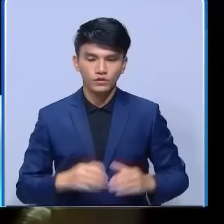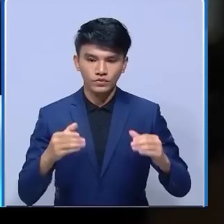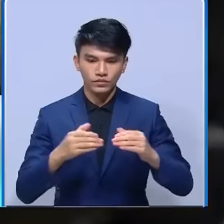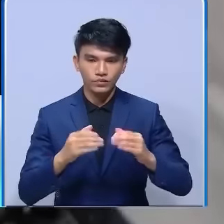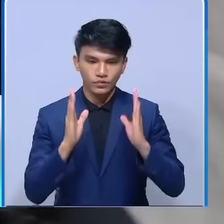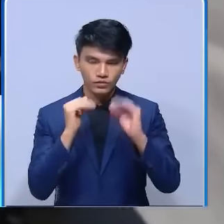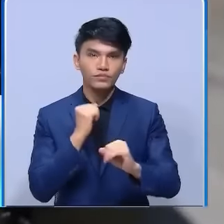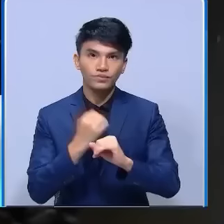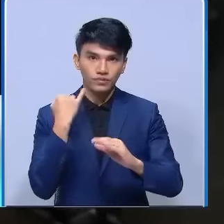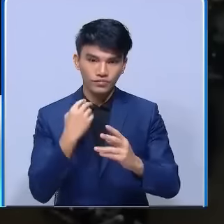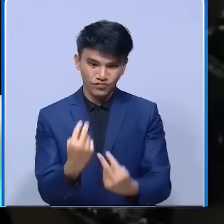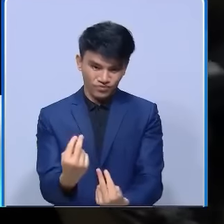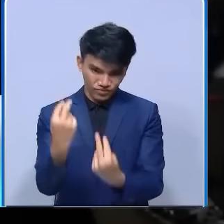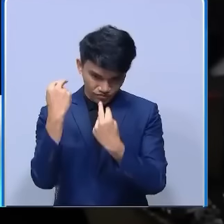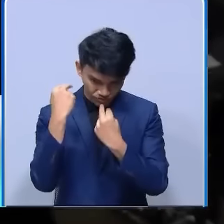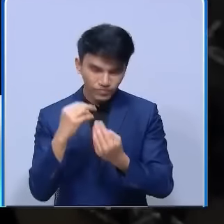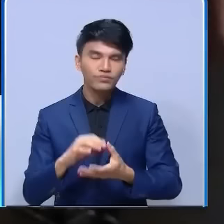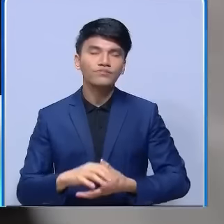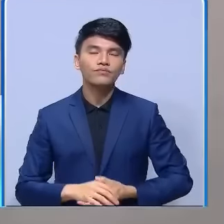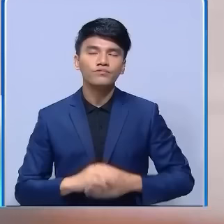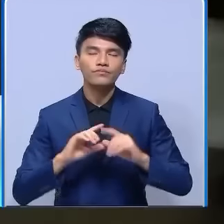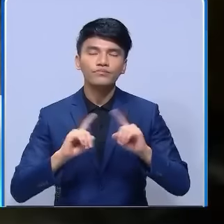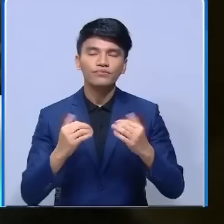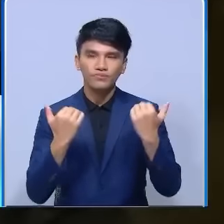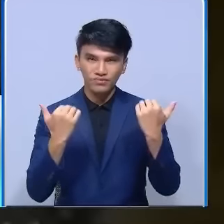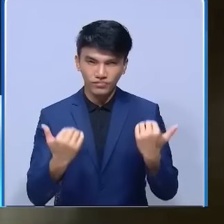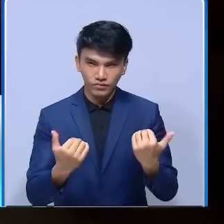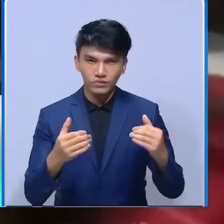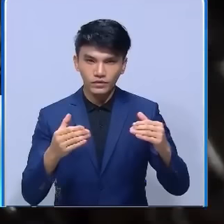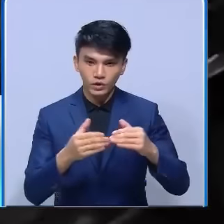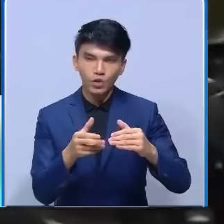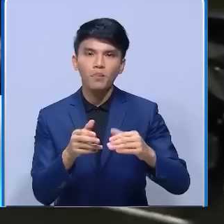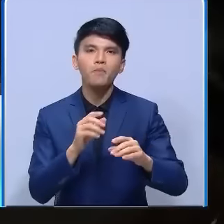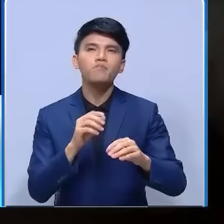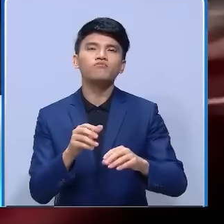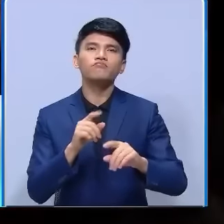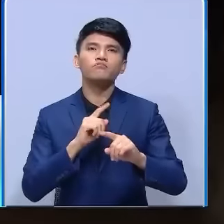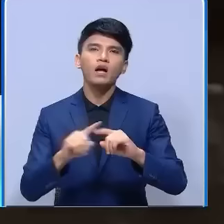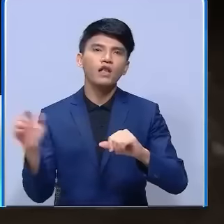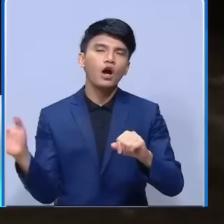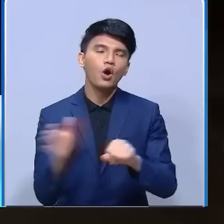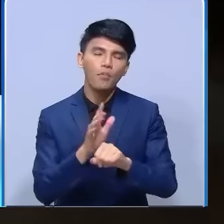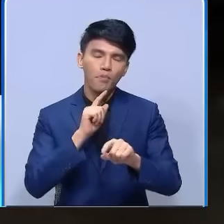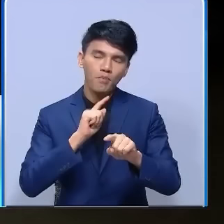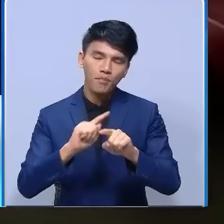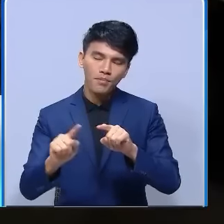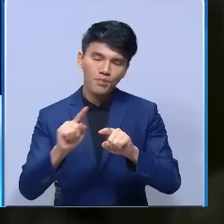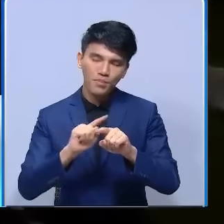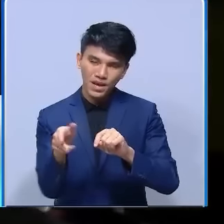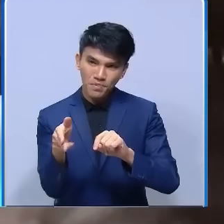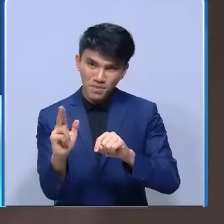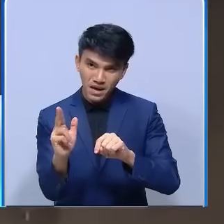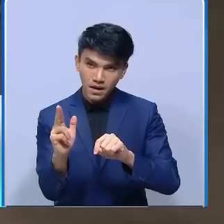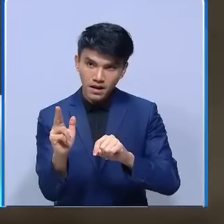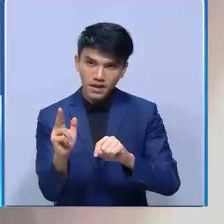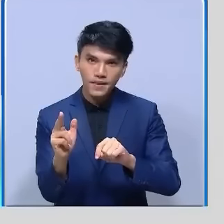หตุย้อนกลับมาจะเอารถคืนแต่มาพร้อมกับอาวุธครบมือมีมีดหัวตัดมีปืนแ